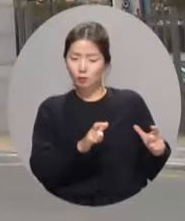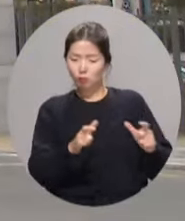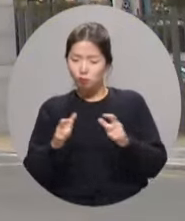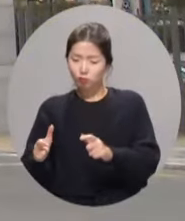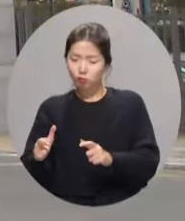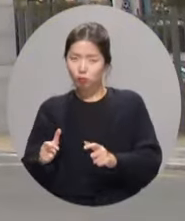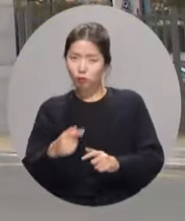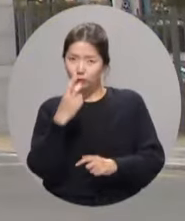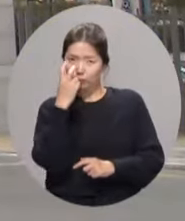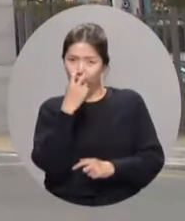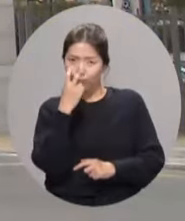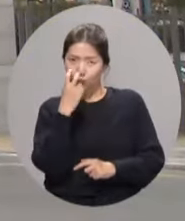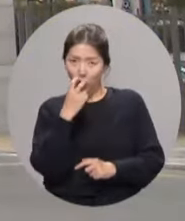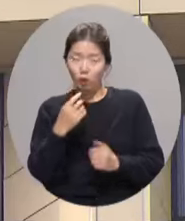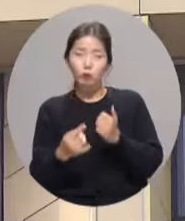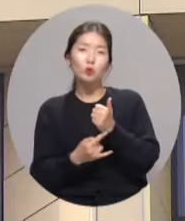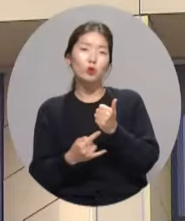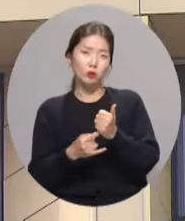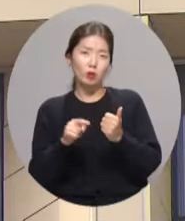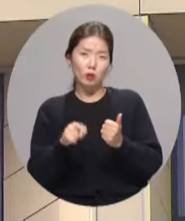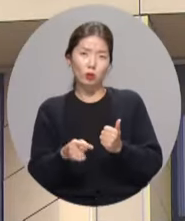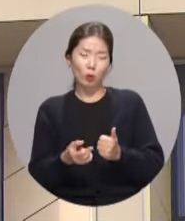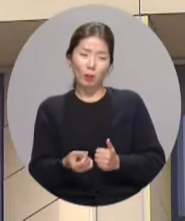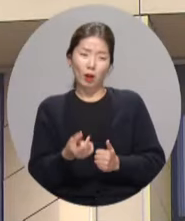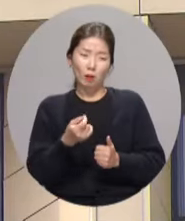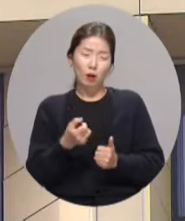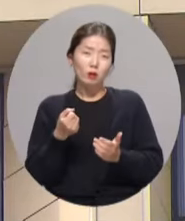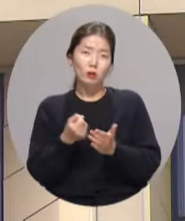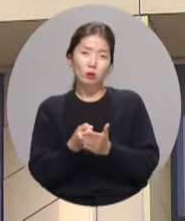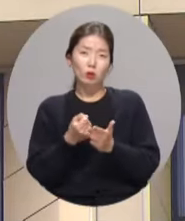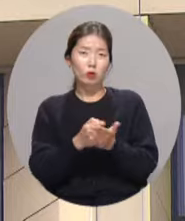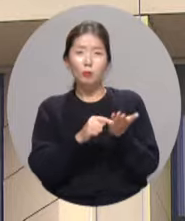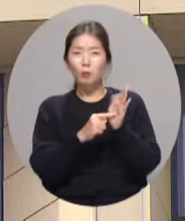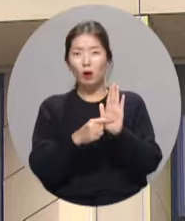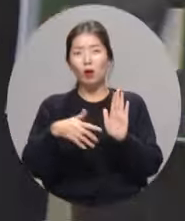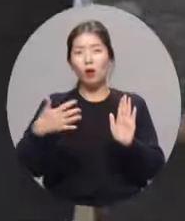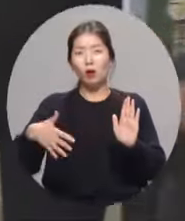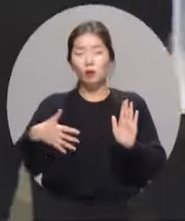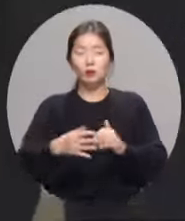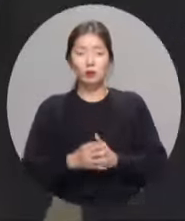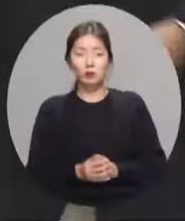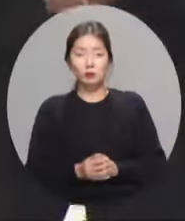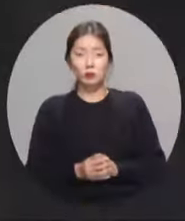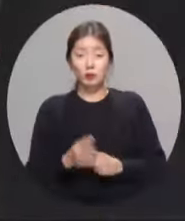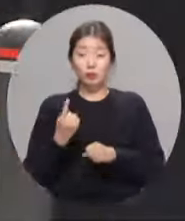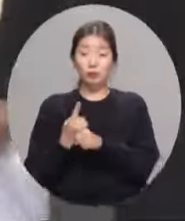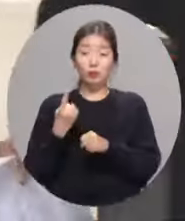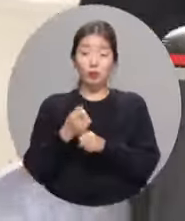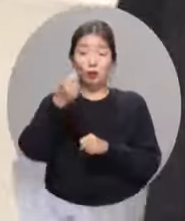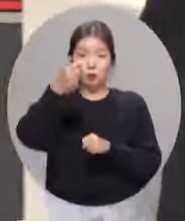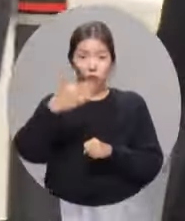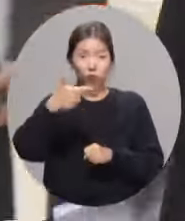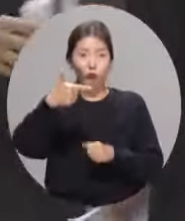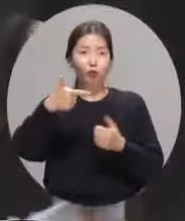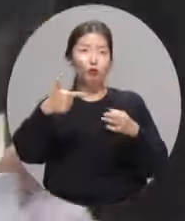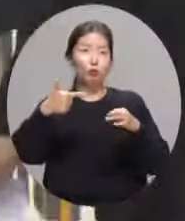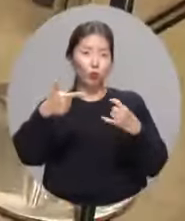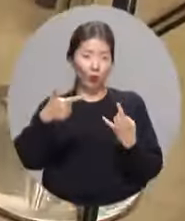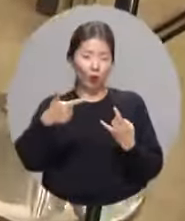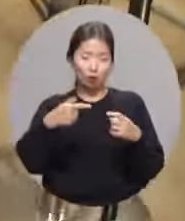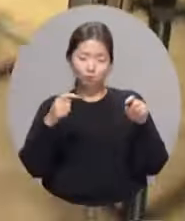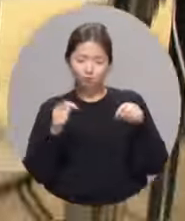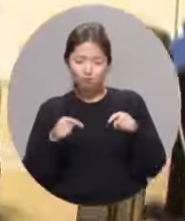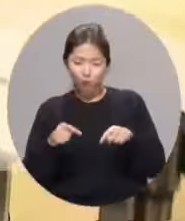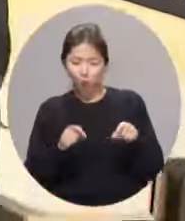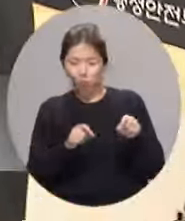심의에 착수한 정부 분쟁조정위원회도 속시원하게 결정을 내놓지 못하고 있습니다. 작년에만 6차례 심의에 나선 뒤